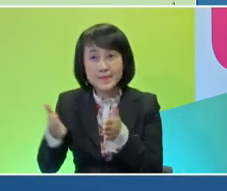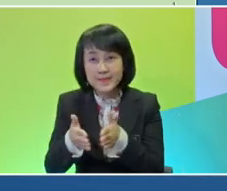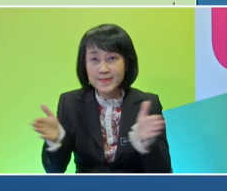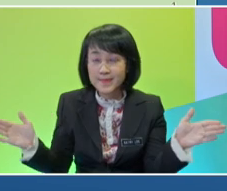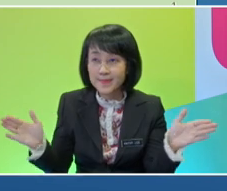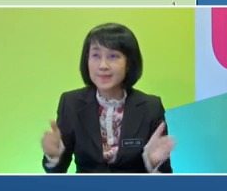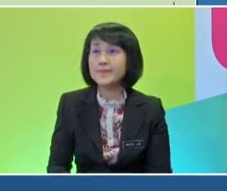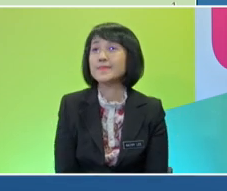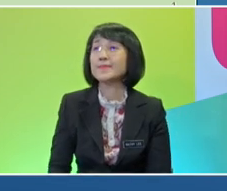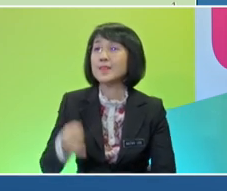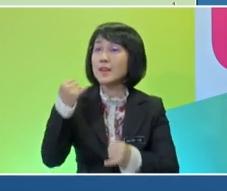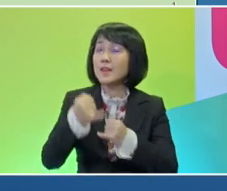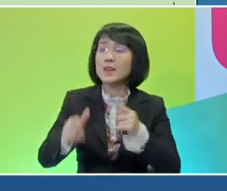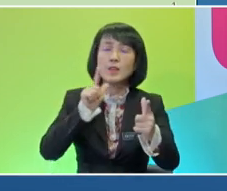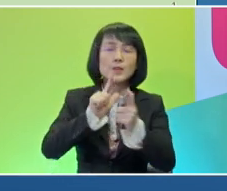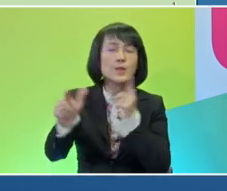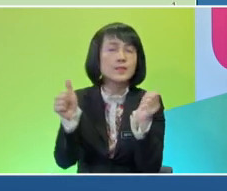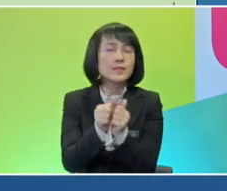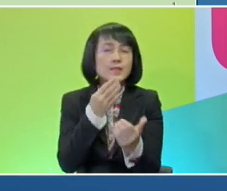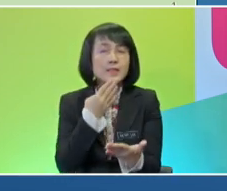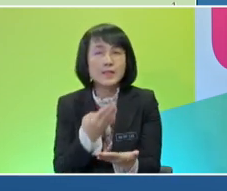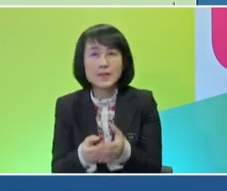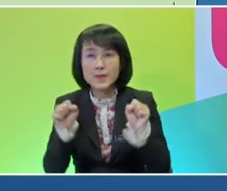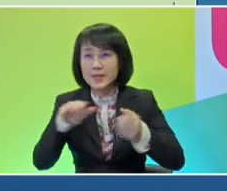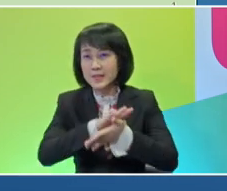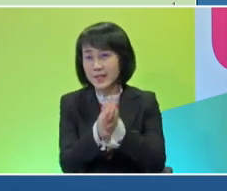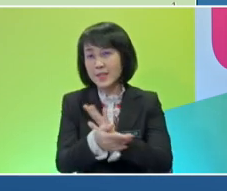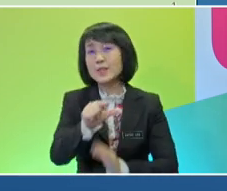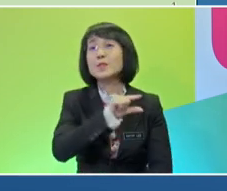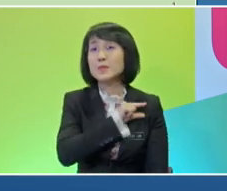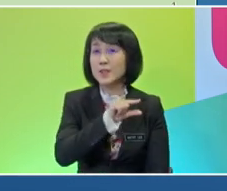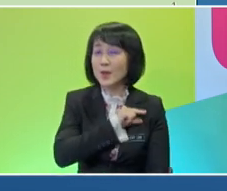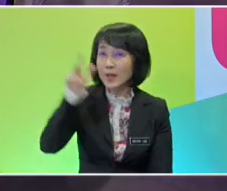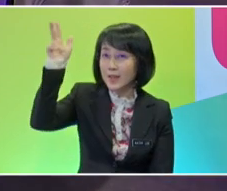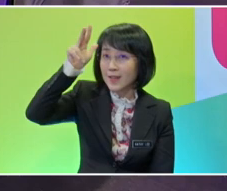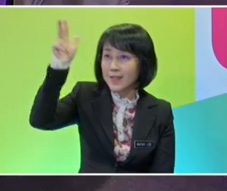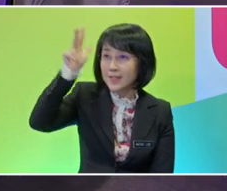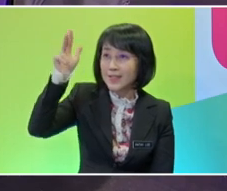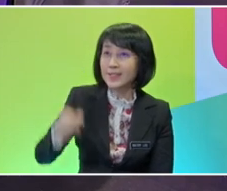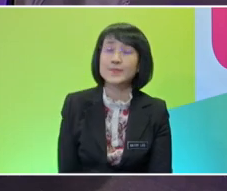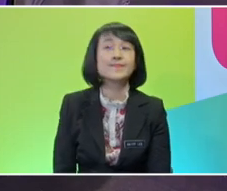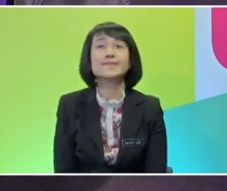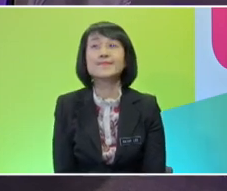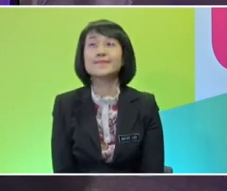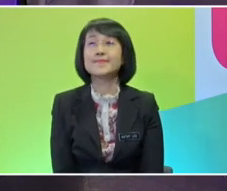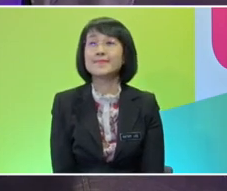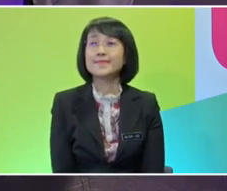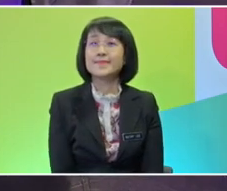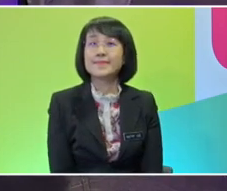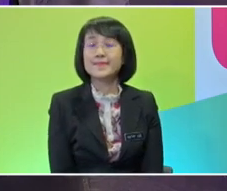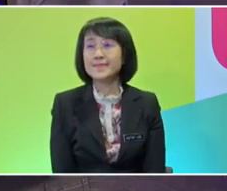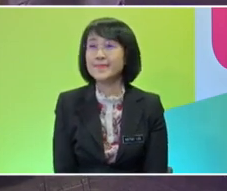dia lulus dengan baik barulah dibully menjadi pegawai kerajaan Bagaimana dengan ganjaran murid kita yang menjawab soalnya sementara